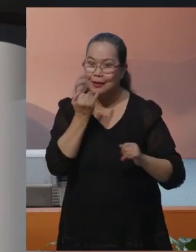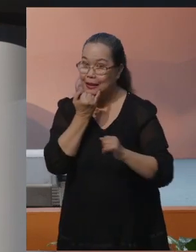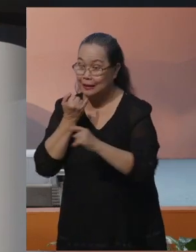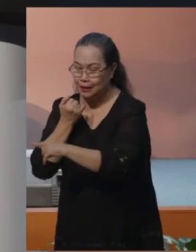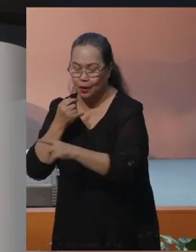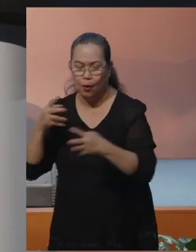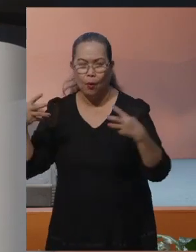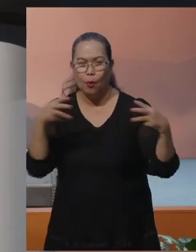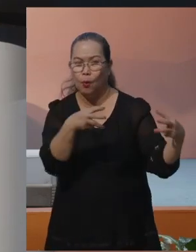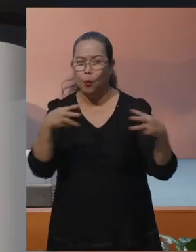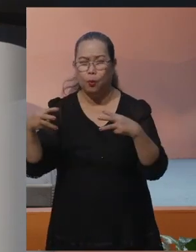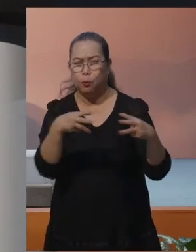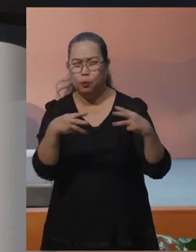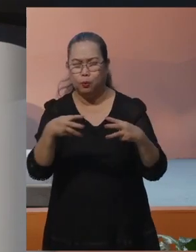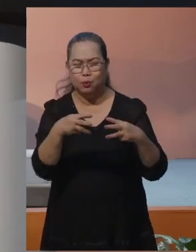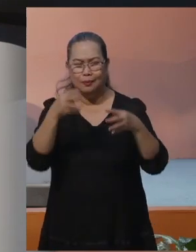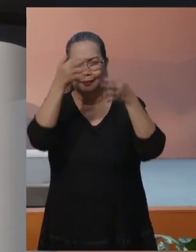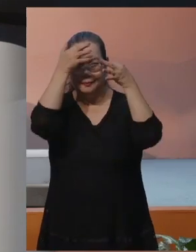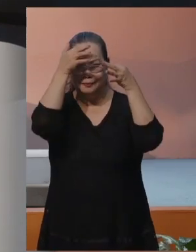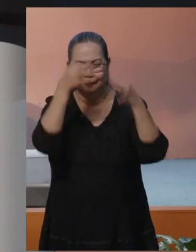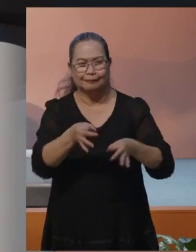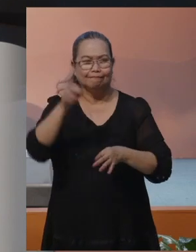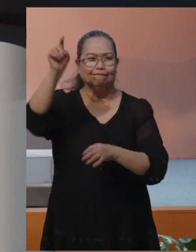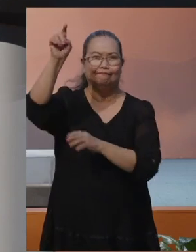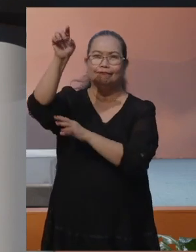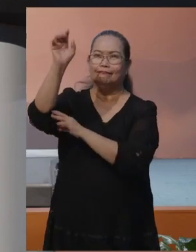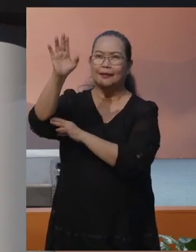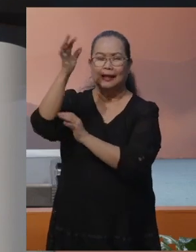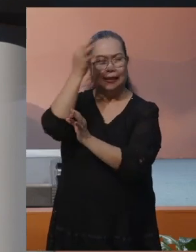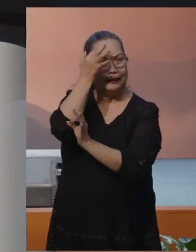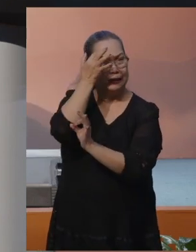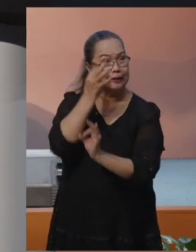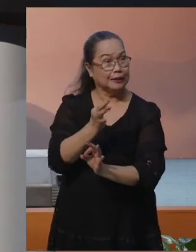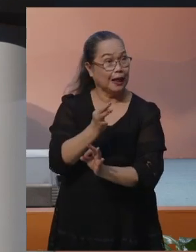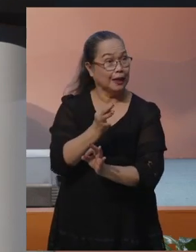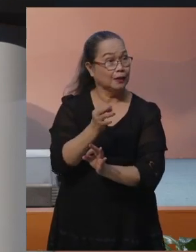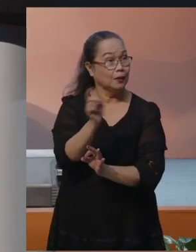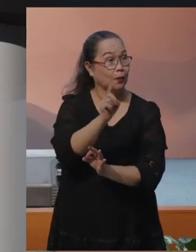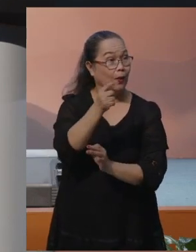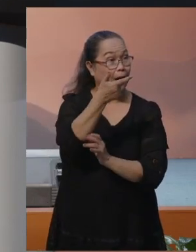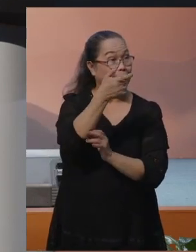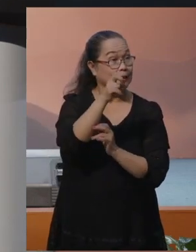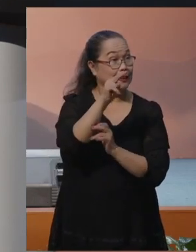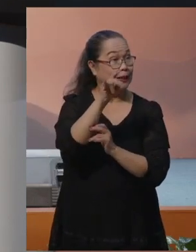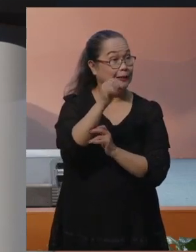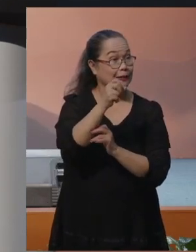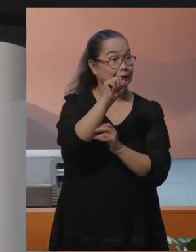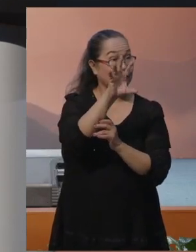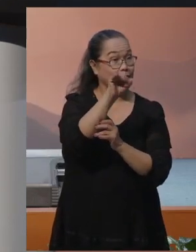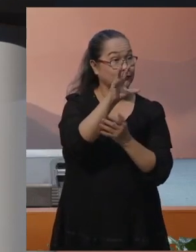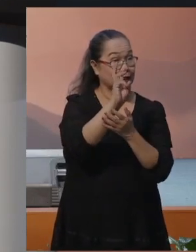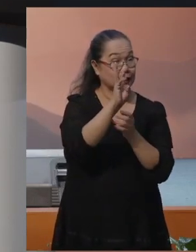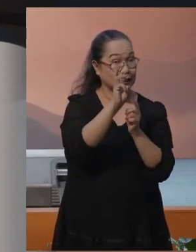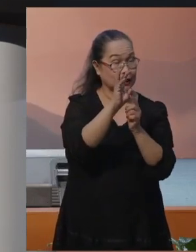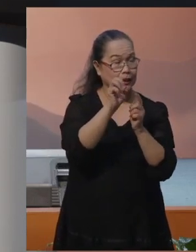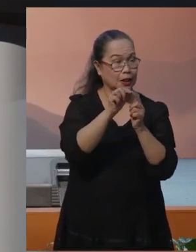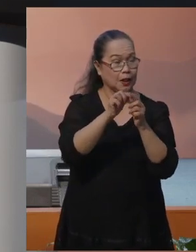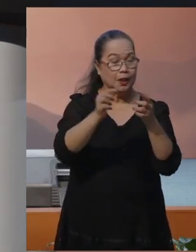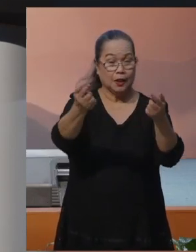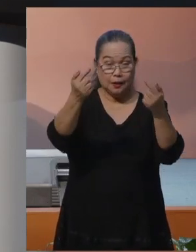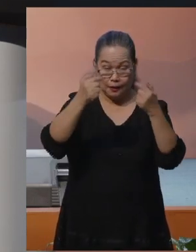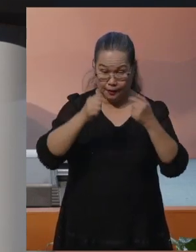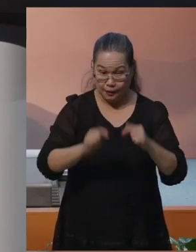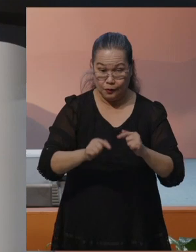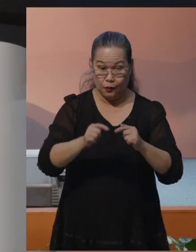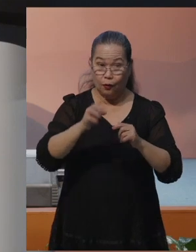haring ito ang paghatol ng Diyos sa kanila. Ang sabi sa Genesis 15:16, "And they shall come back here in the